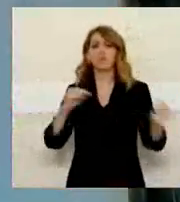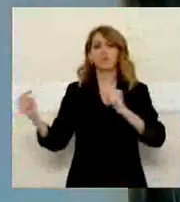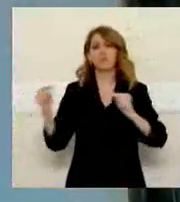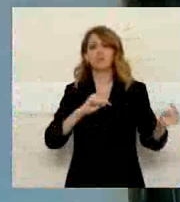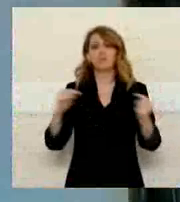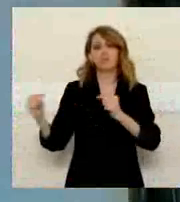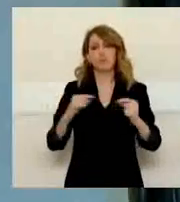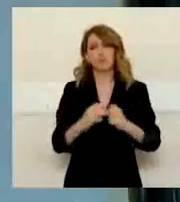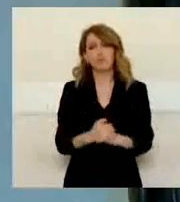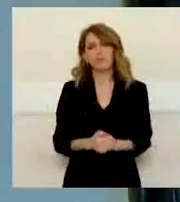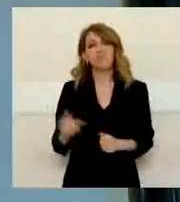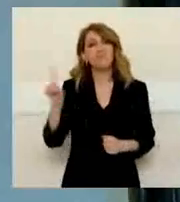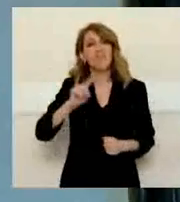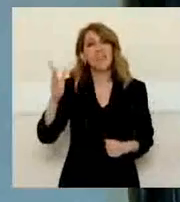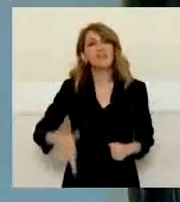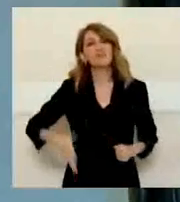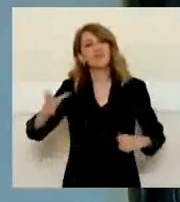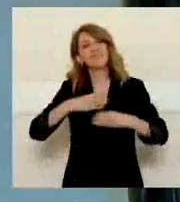έπεσαν.